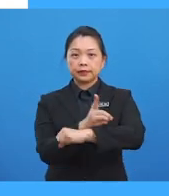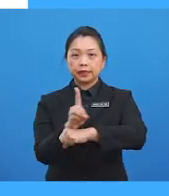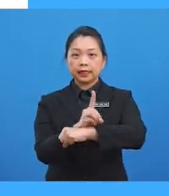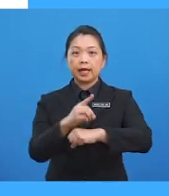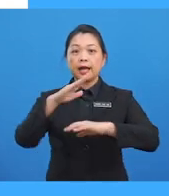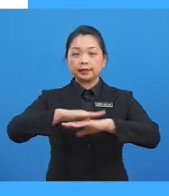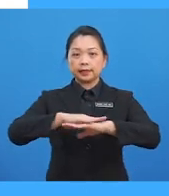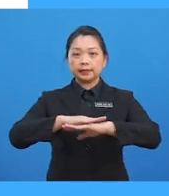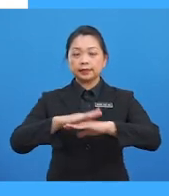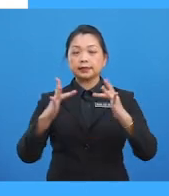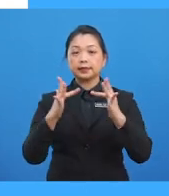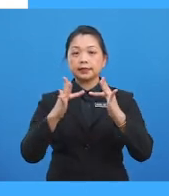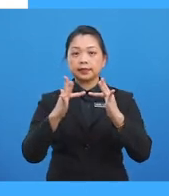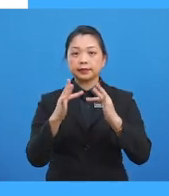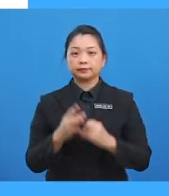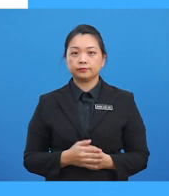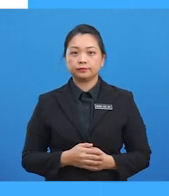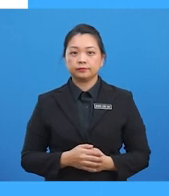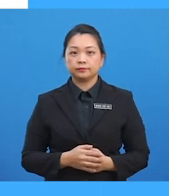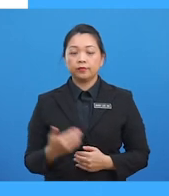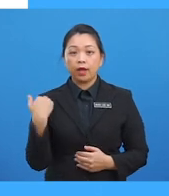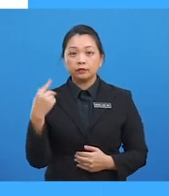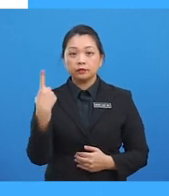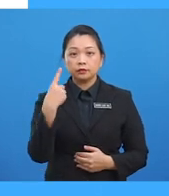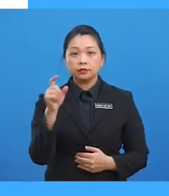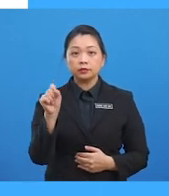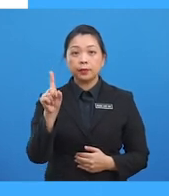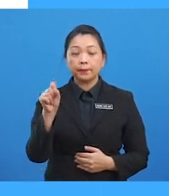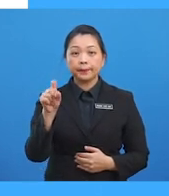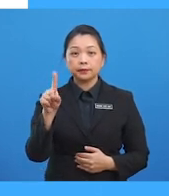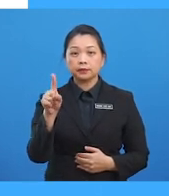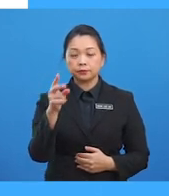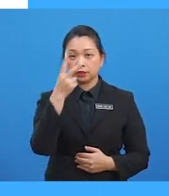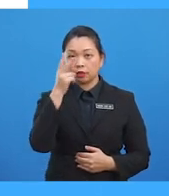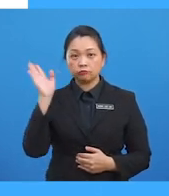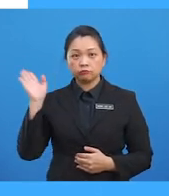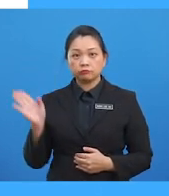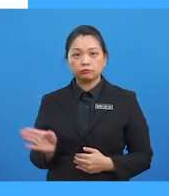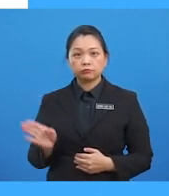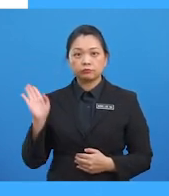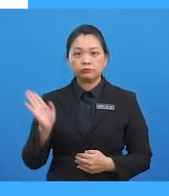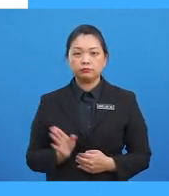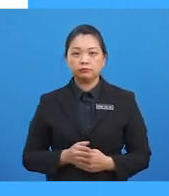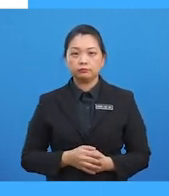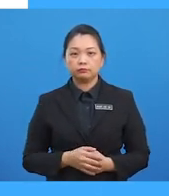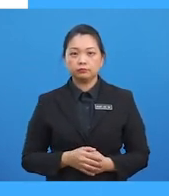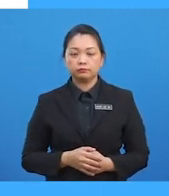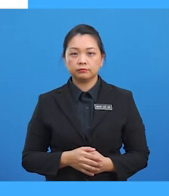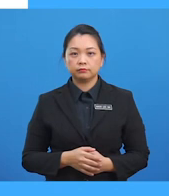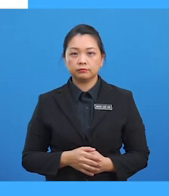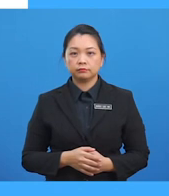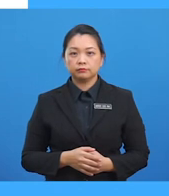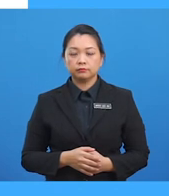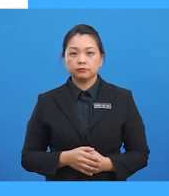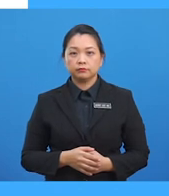Prosedur ini terbahagi kepada 11 perkara. IP online portal menyediakan pemfailan permohonan cap